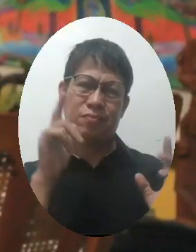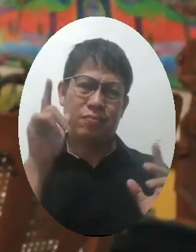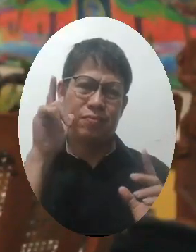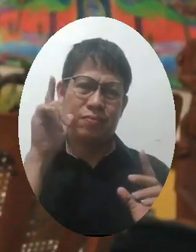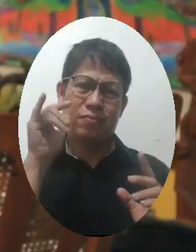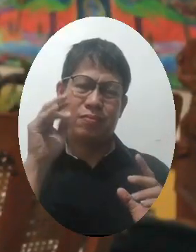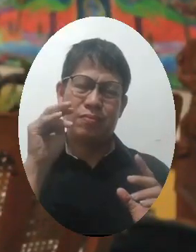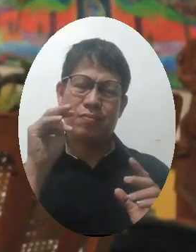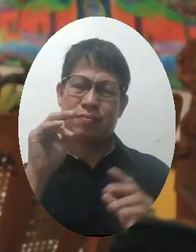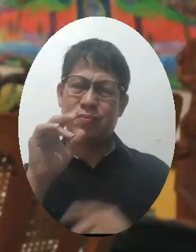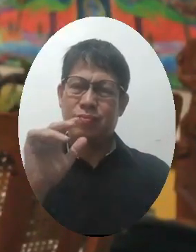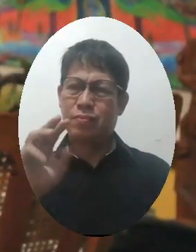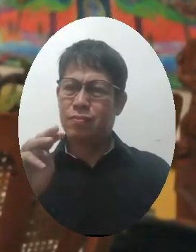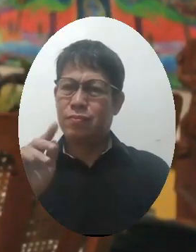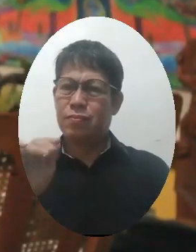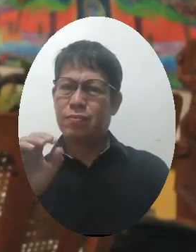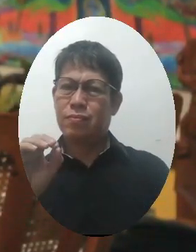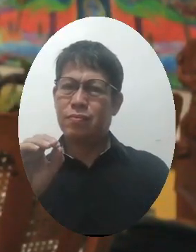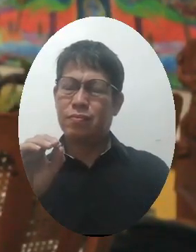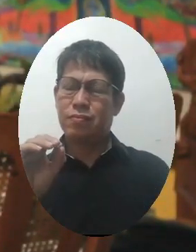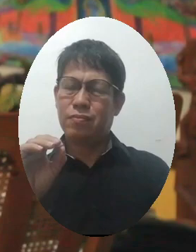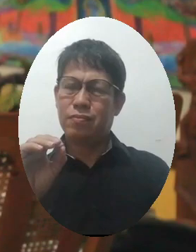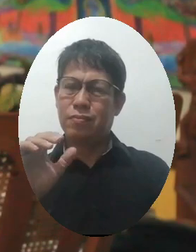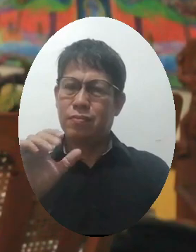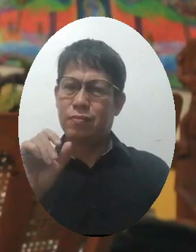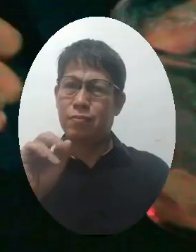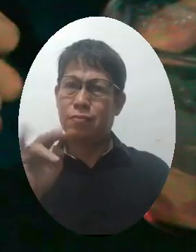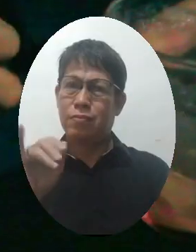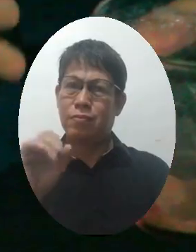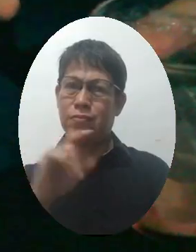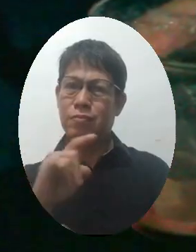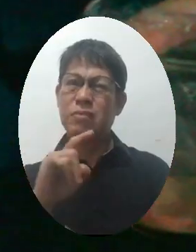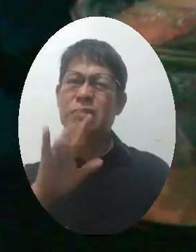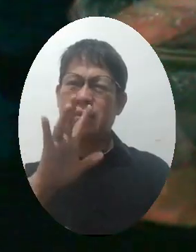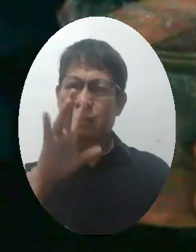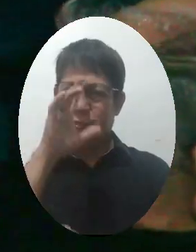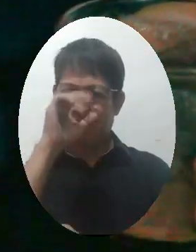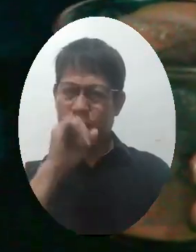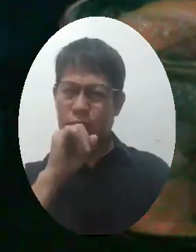Lim Mateo San Jose. 5 taong gulang ang batang ito.